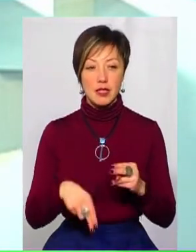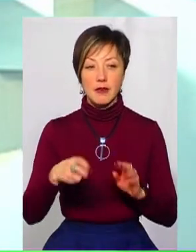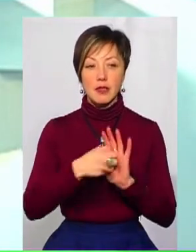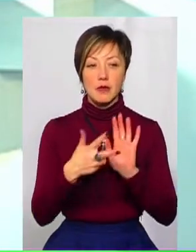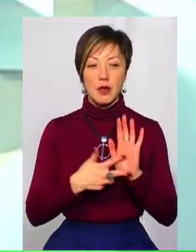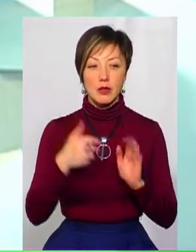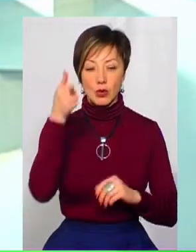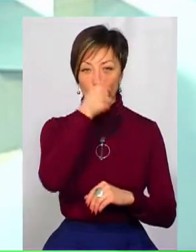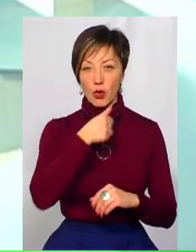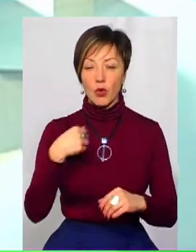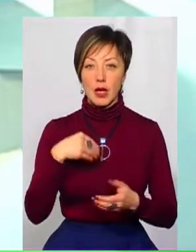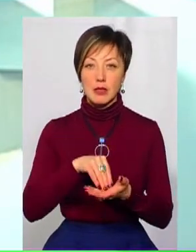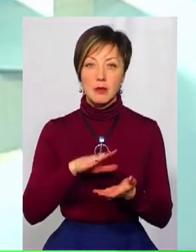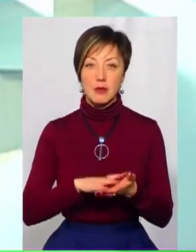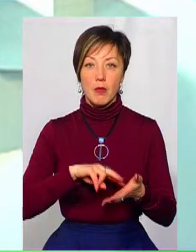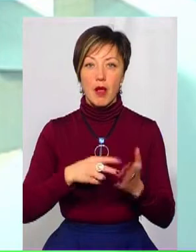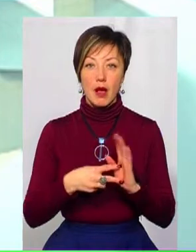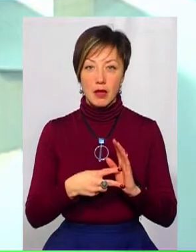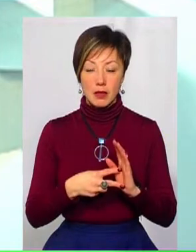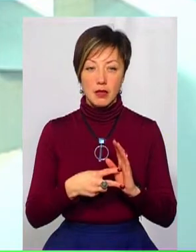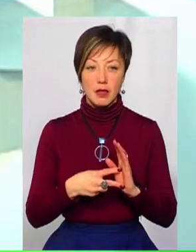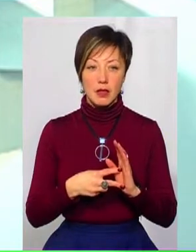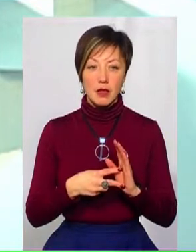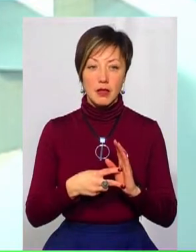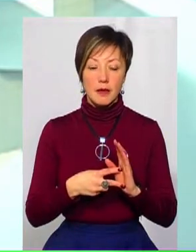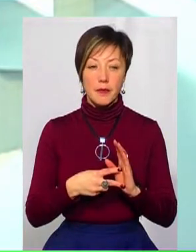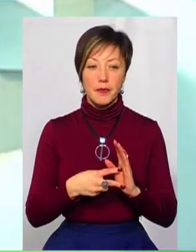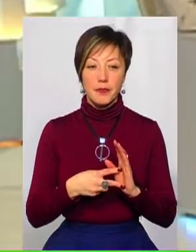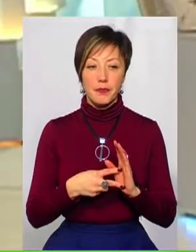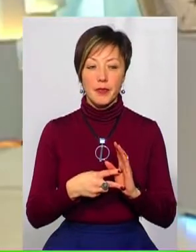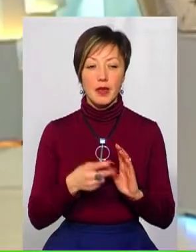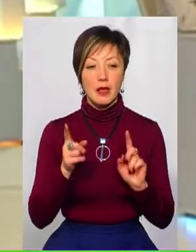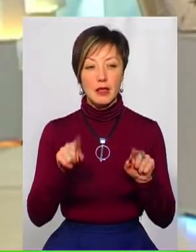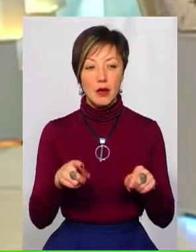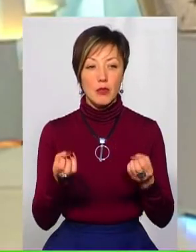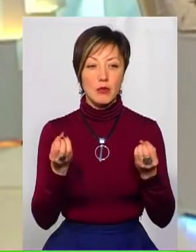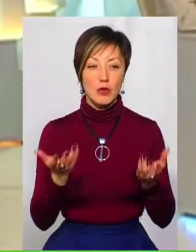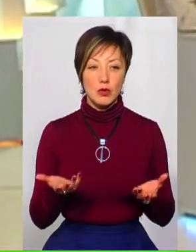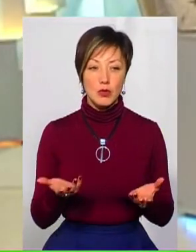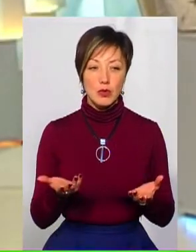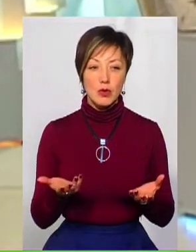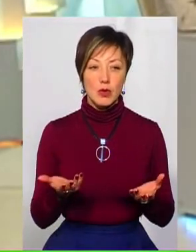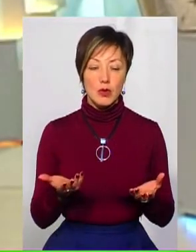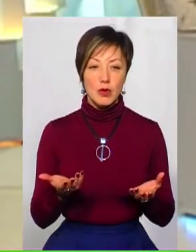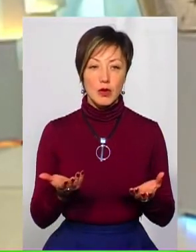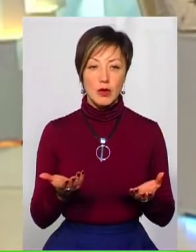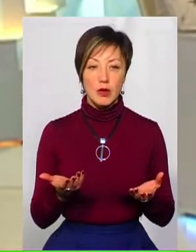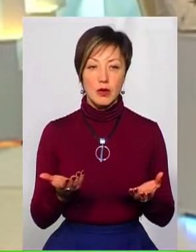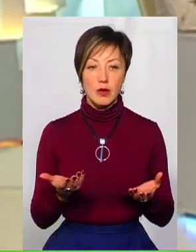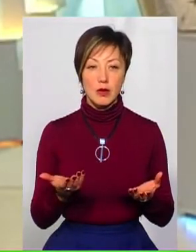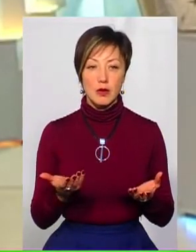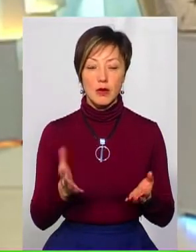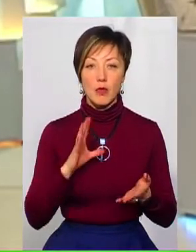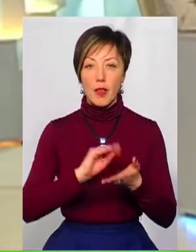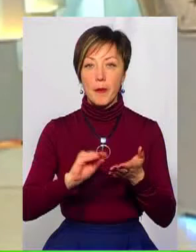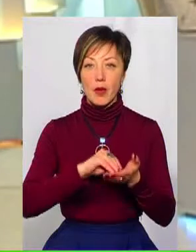2018 року я записувала плани у свій щоденник на 2019. І там просто насправді от рандомно був